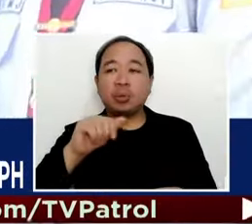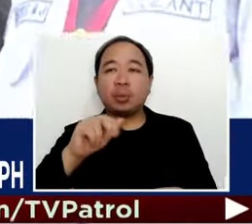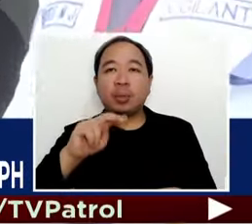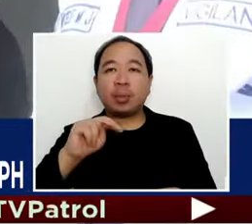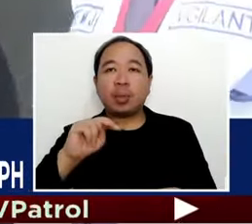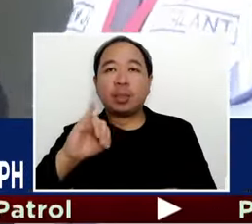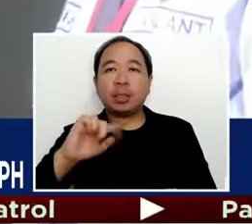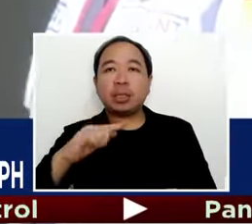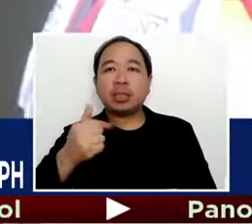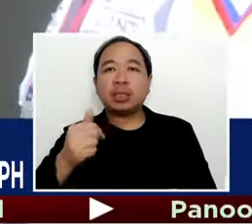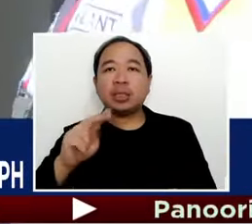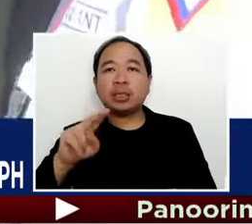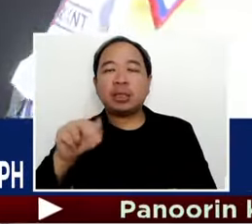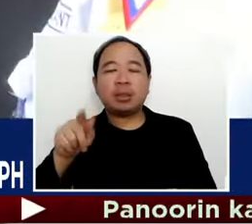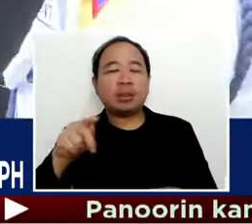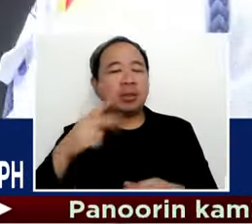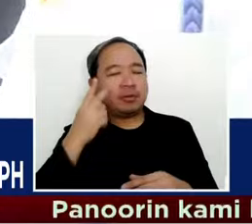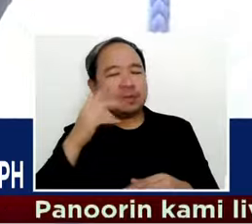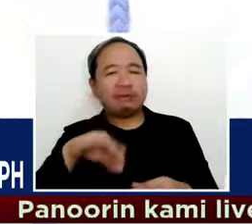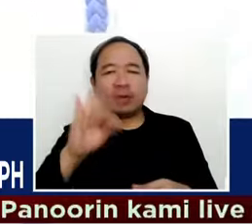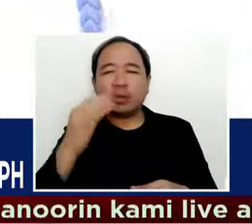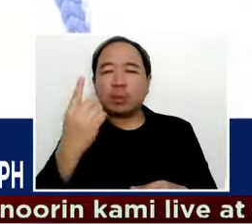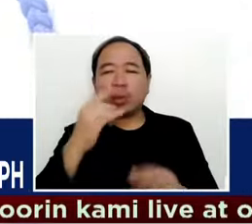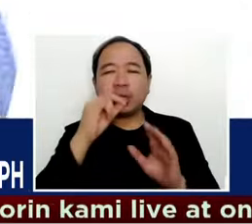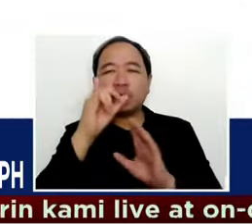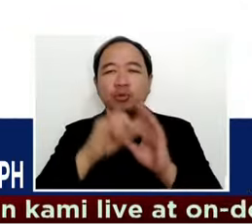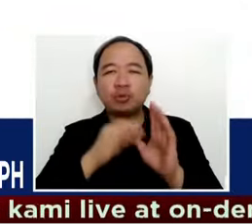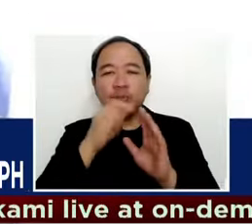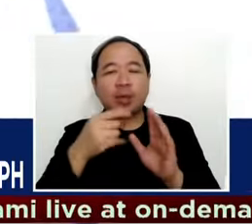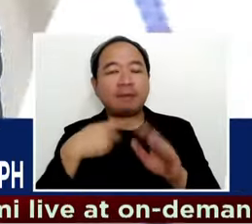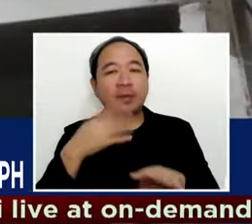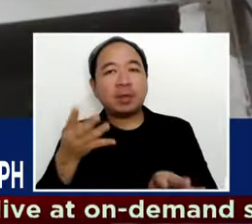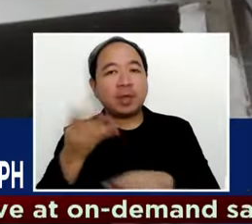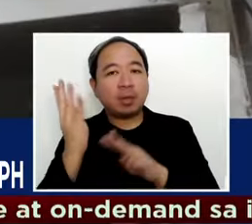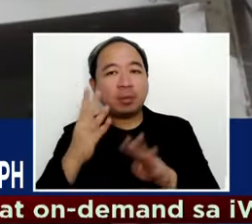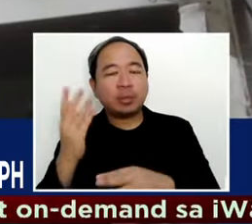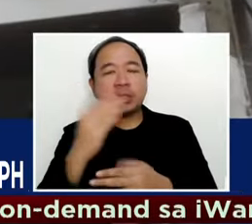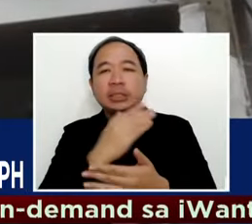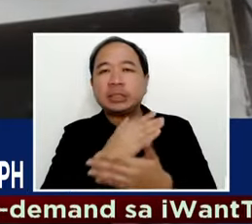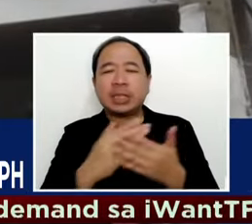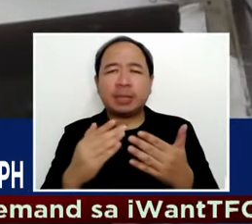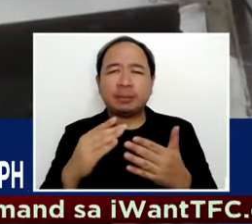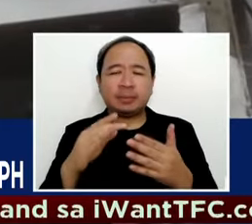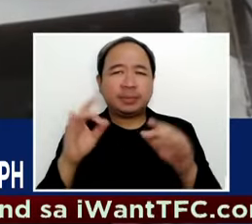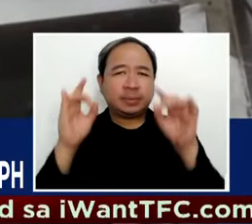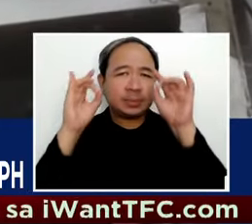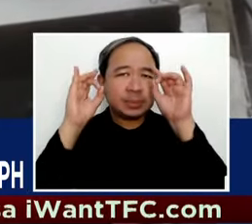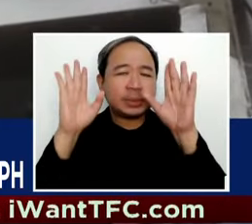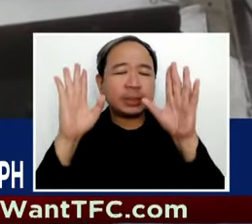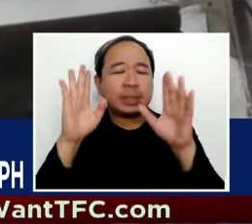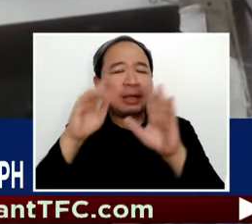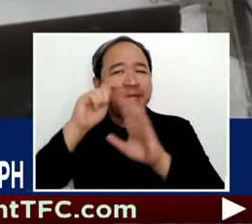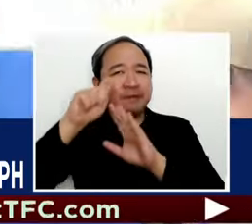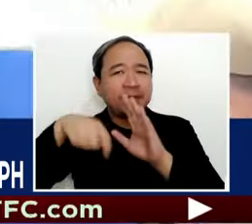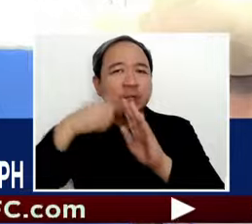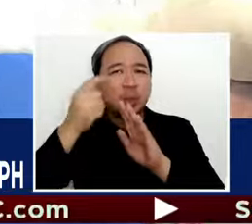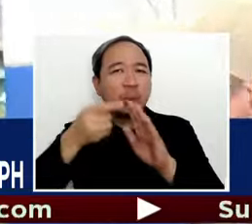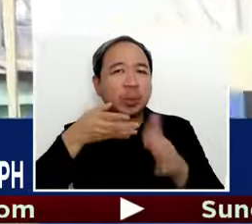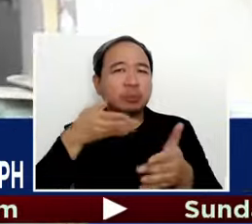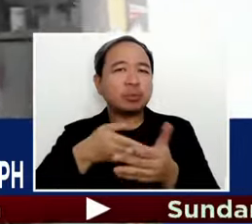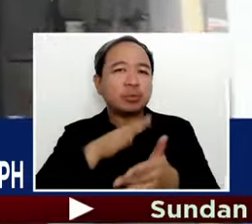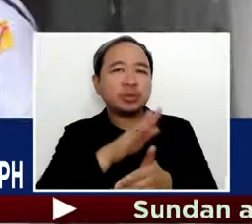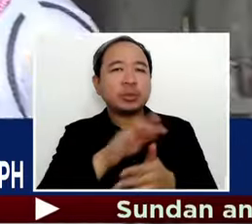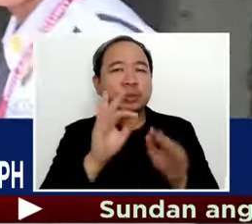YouTube channel kung saan inupload umano ang ilang malisyosong video laban sa kanyang pamilya. Giit